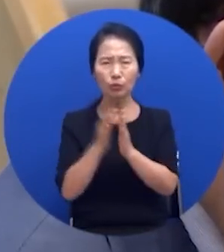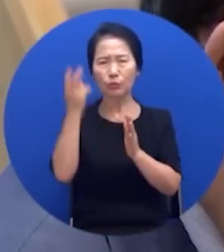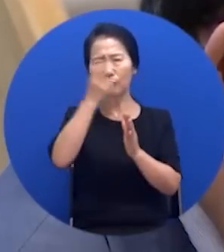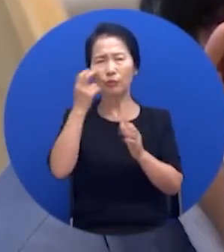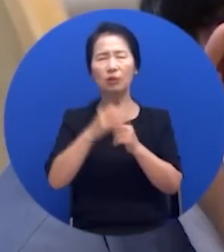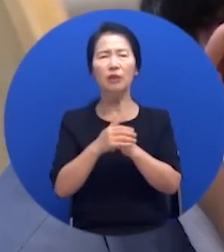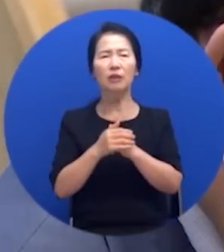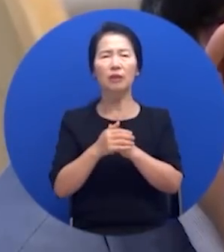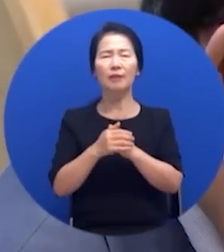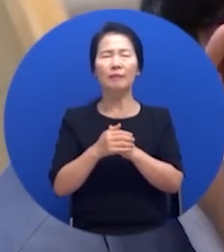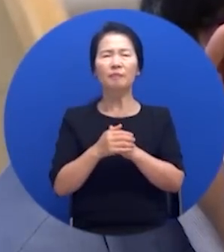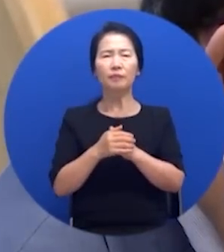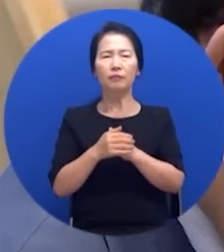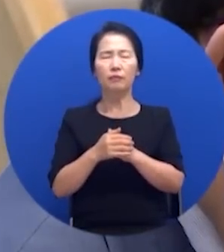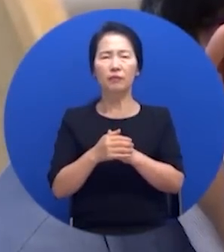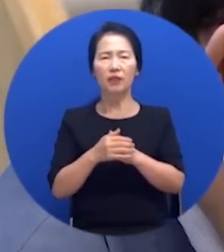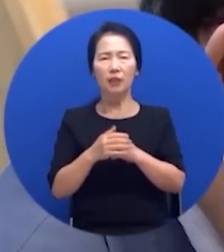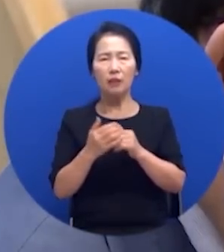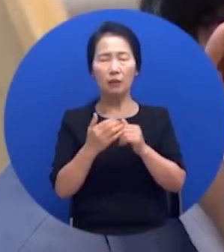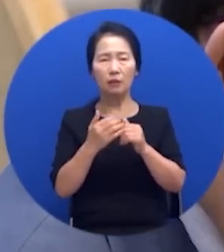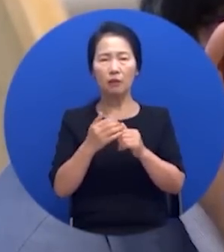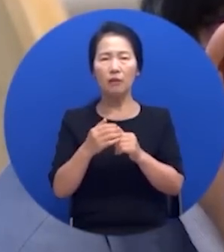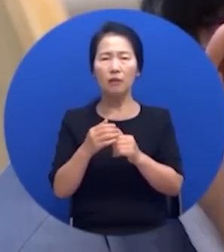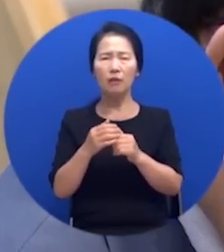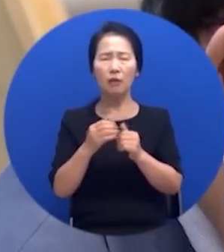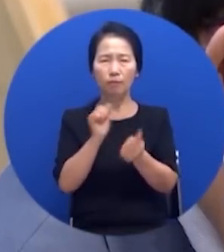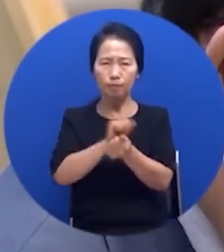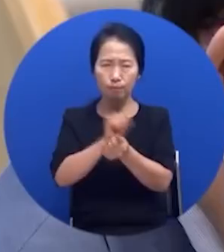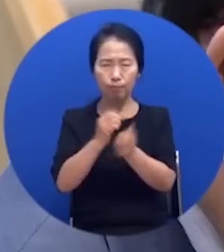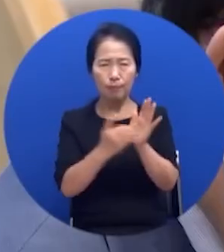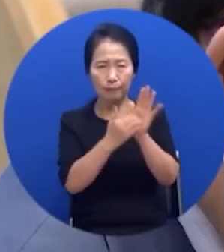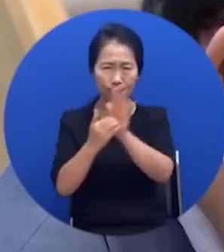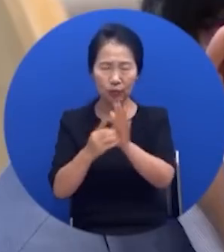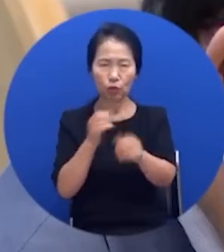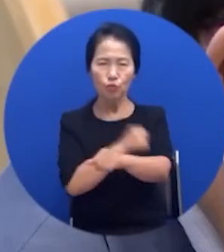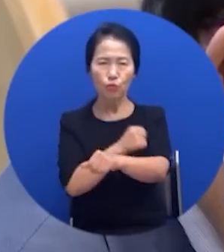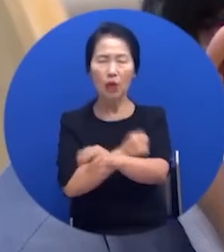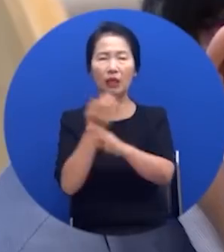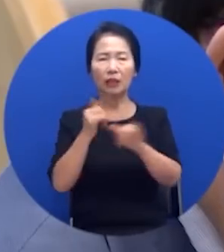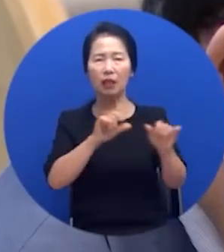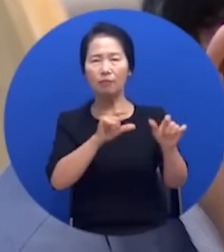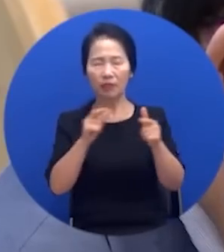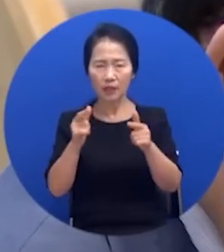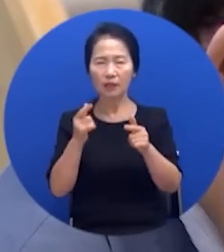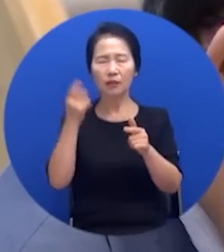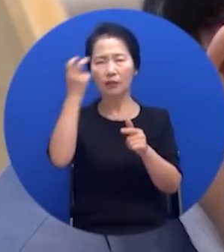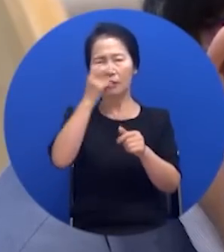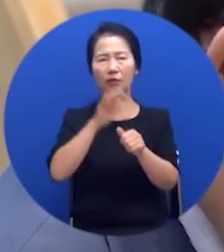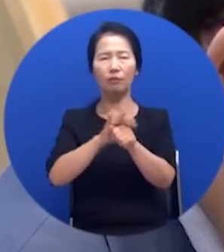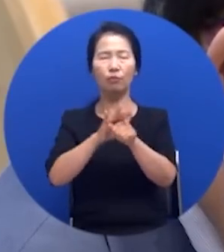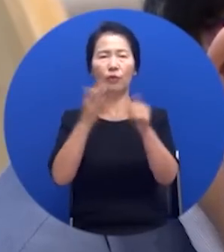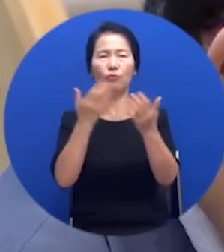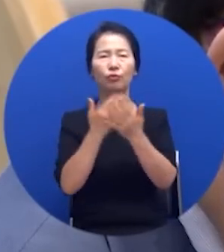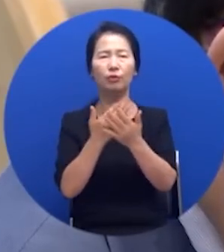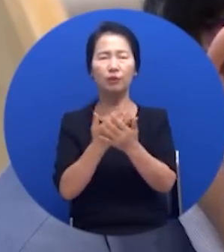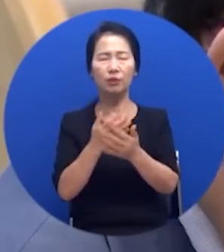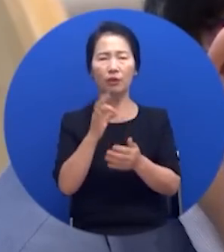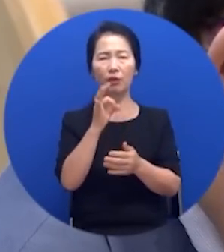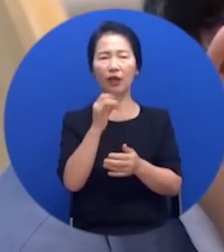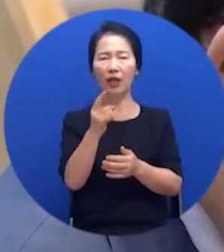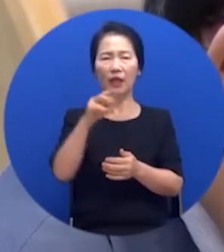의료진들의 수고를 구원으로 갚아주시옵소서. 오늘 아침 에스겔 13장 큐티